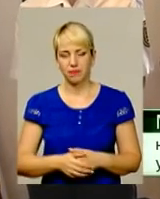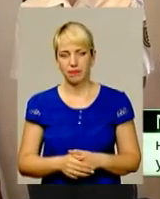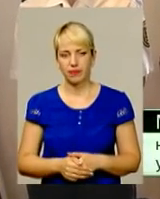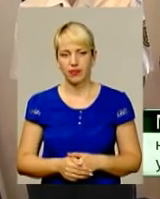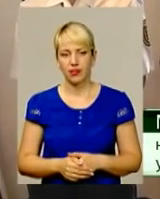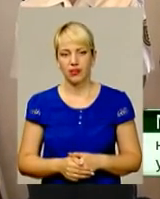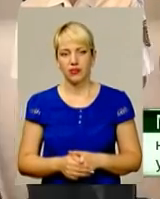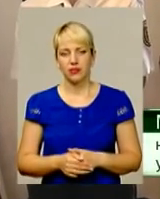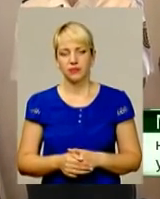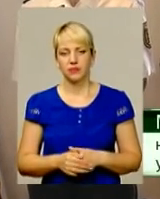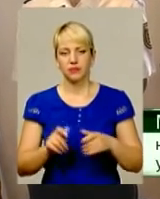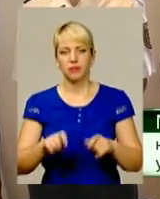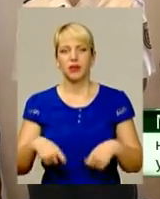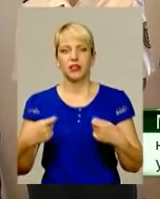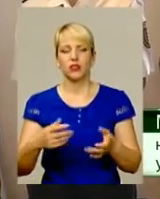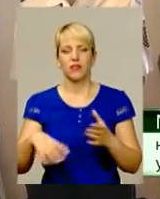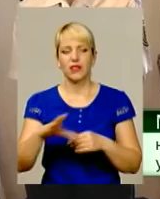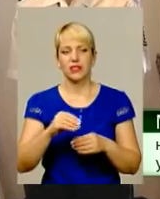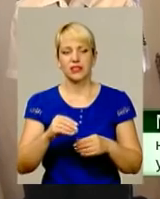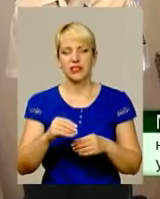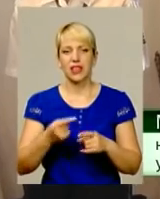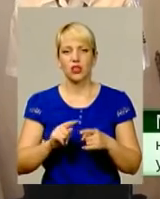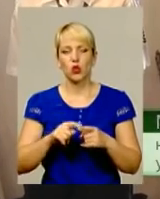поліцейські передають весь свій